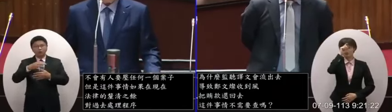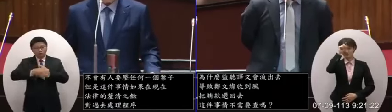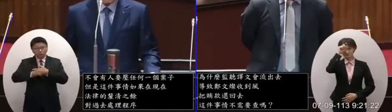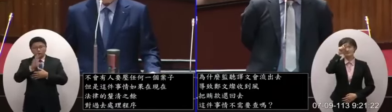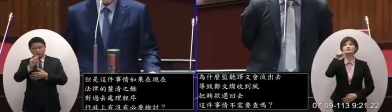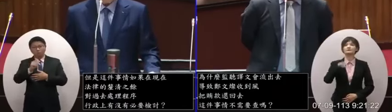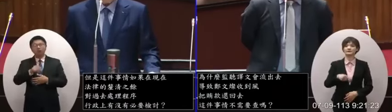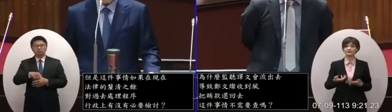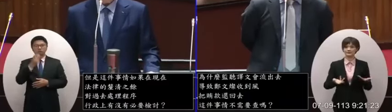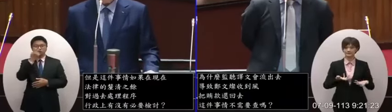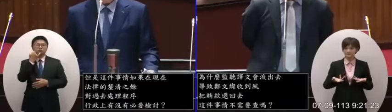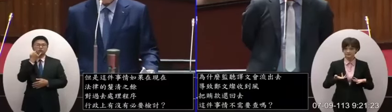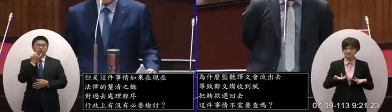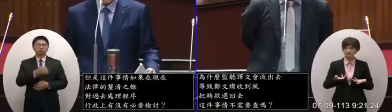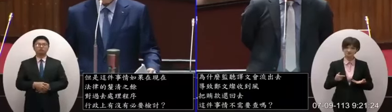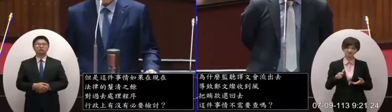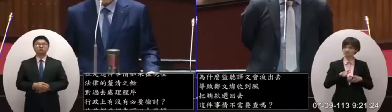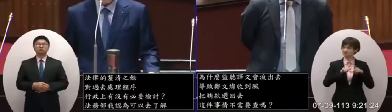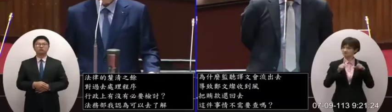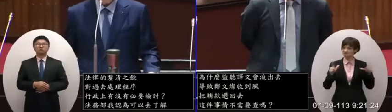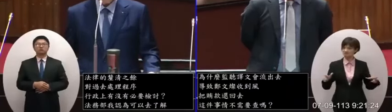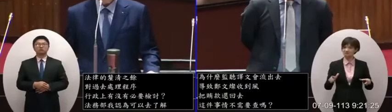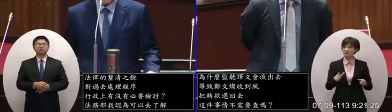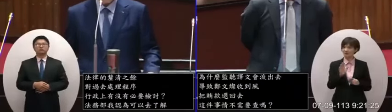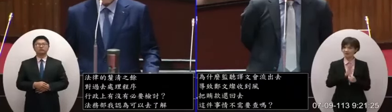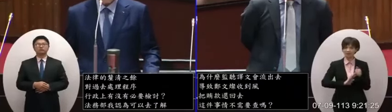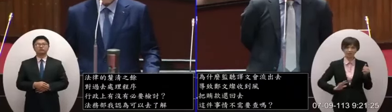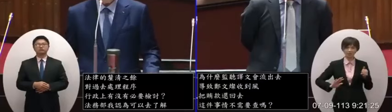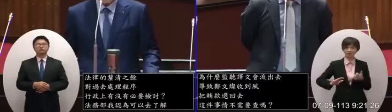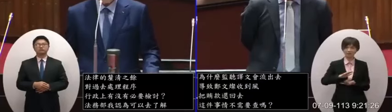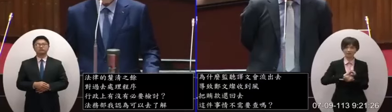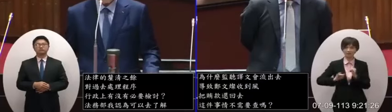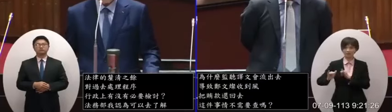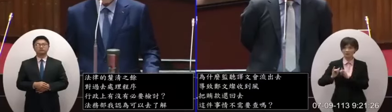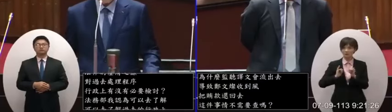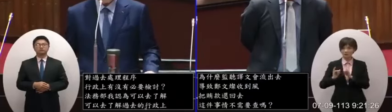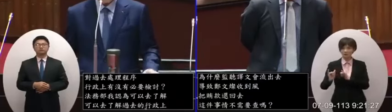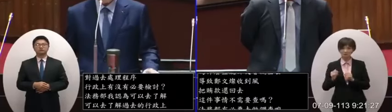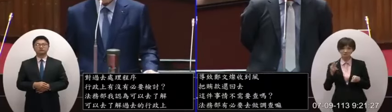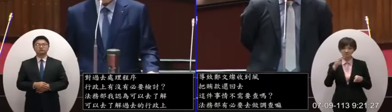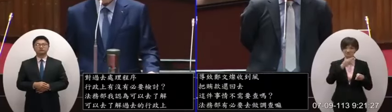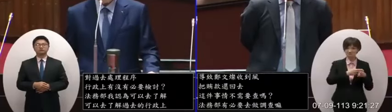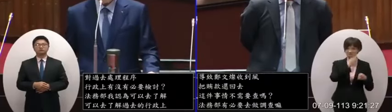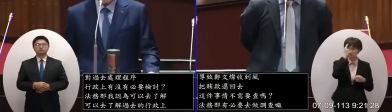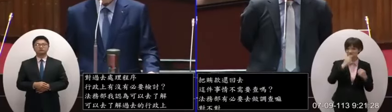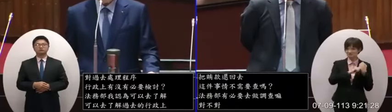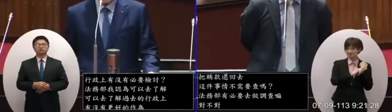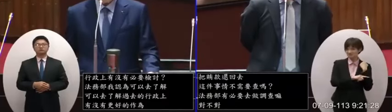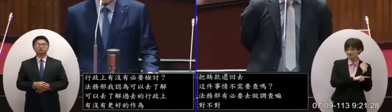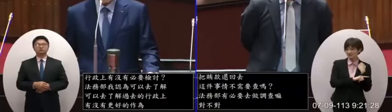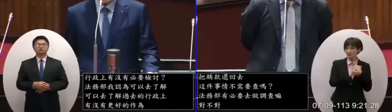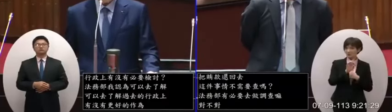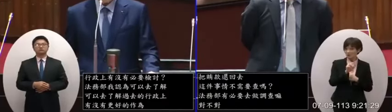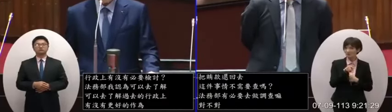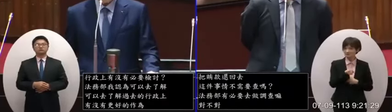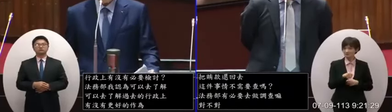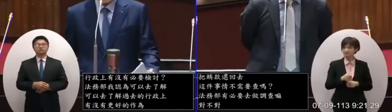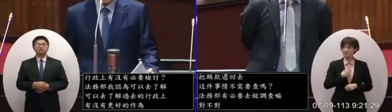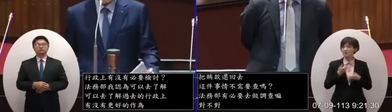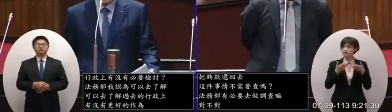情这件事情知识体大，攸关全民对我国司法信誉跟人民对司法的信